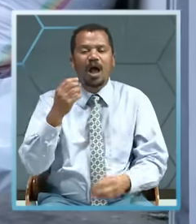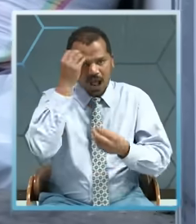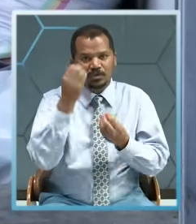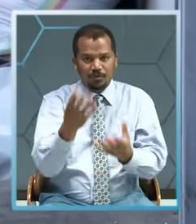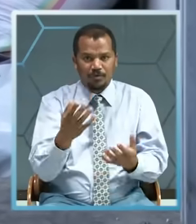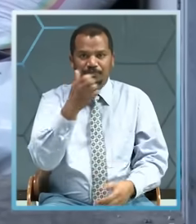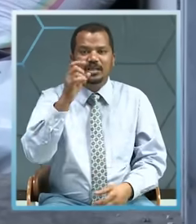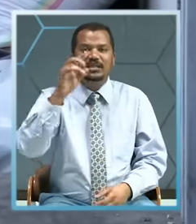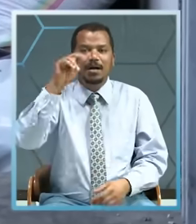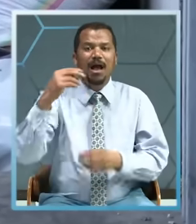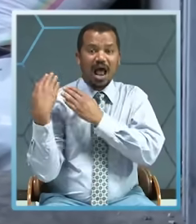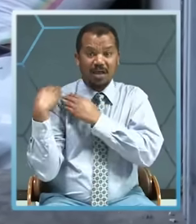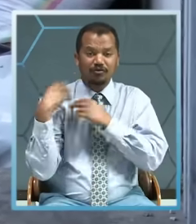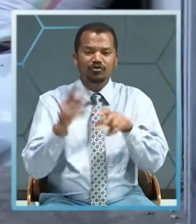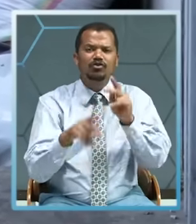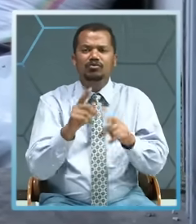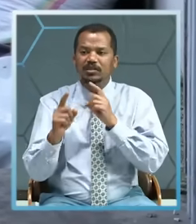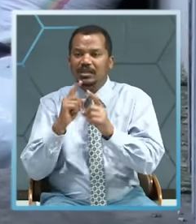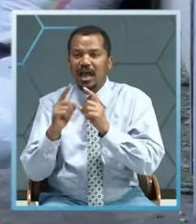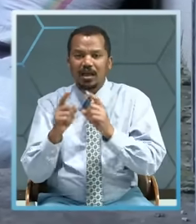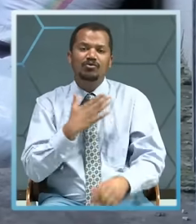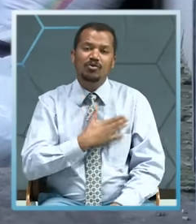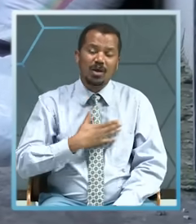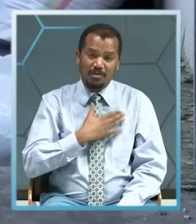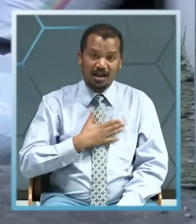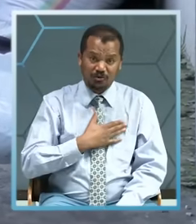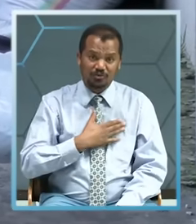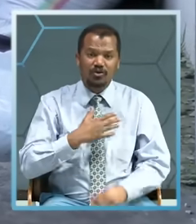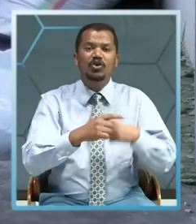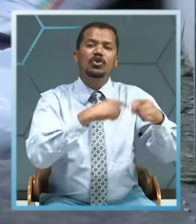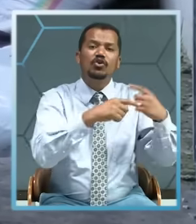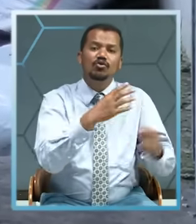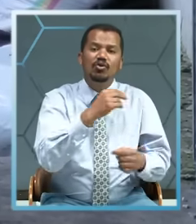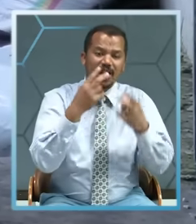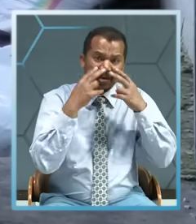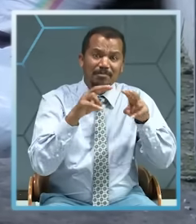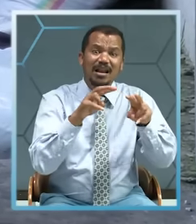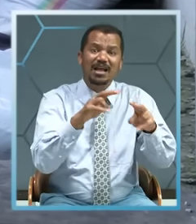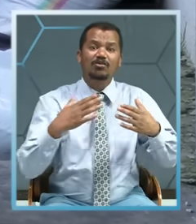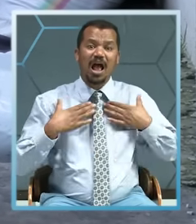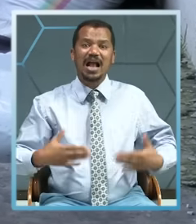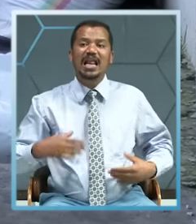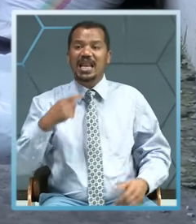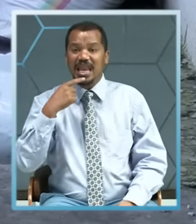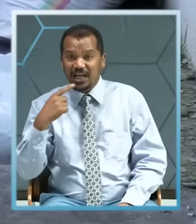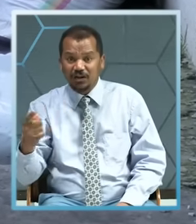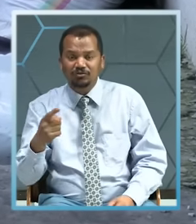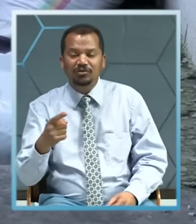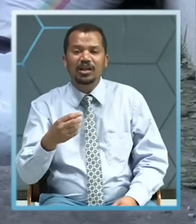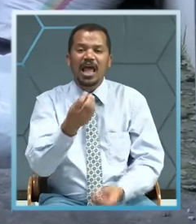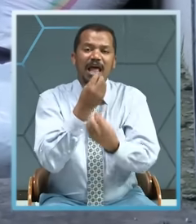መጎብኘቱን አሳውቋል። የኢዜማ አመራሮች ህዝቡን ሲያናግሩ እባካችሁ ሂዱና ለሚመለከተው አካል